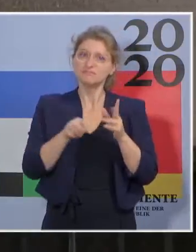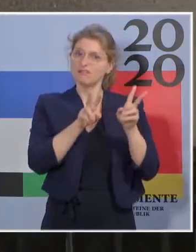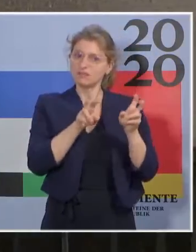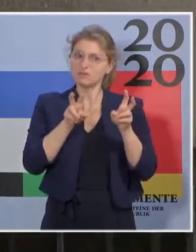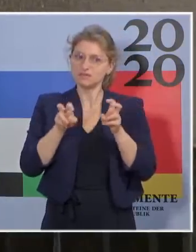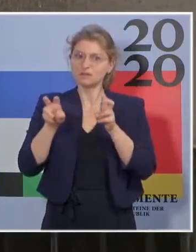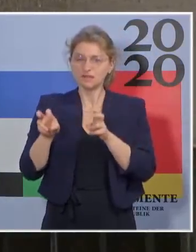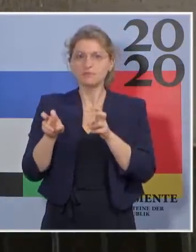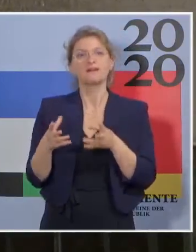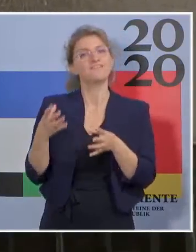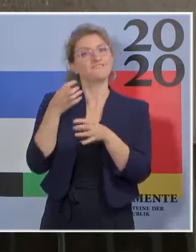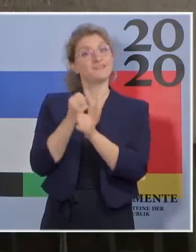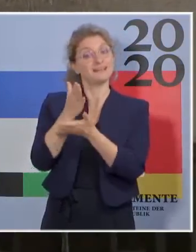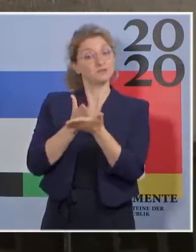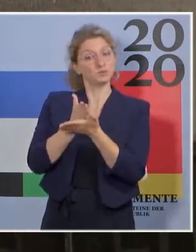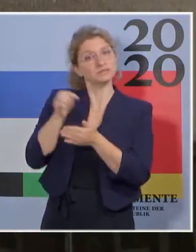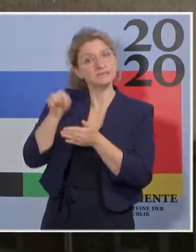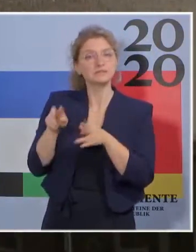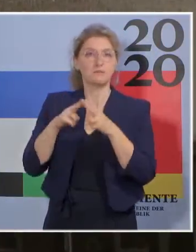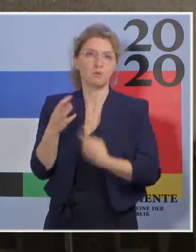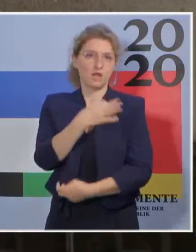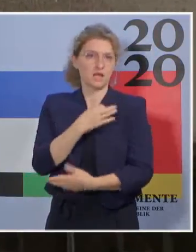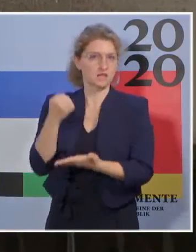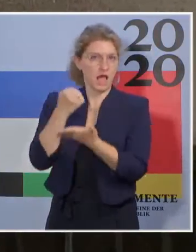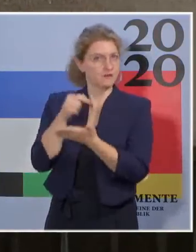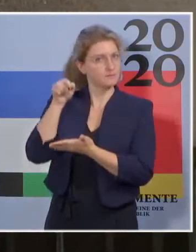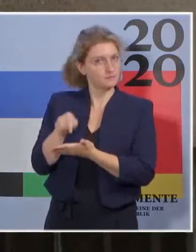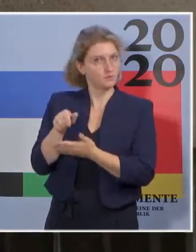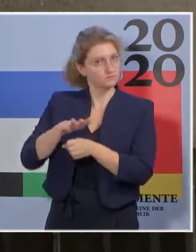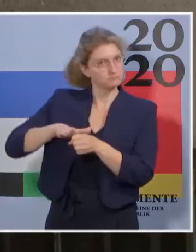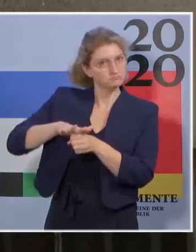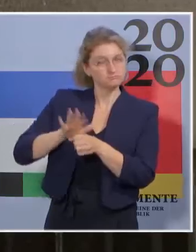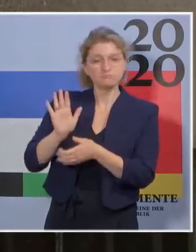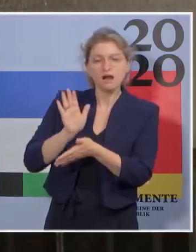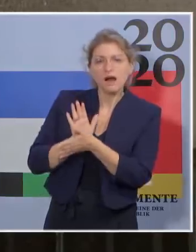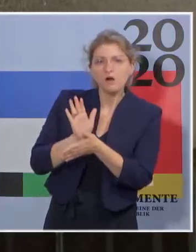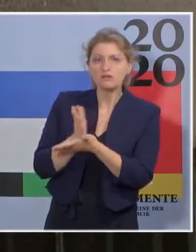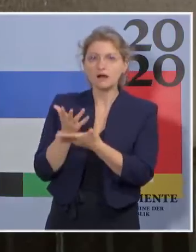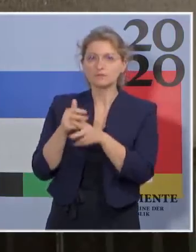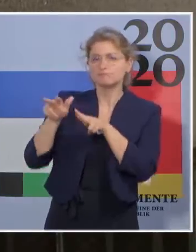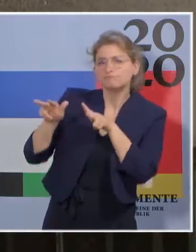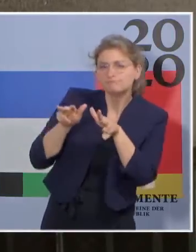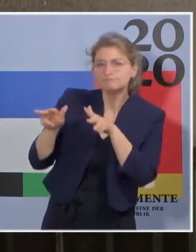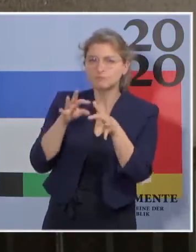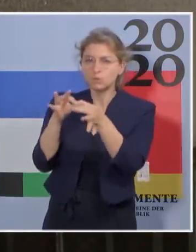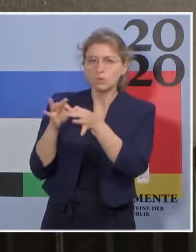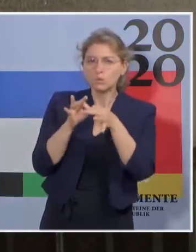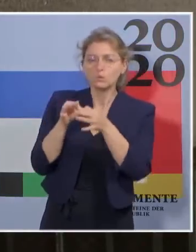den Verfassungsdienst, der im Bundeskanzleramt angesiedelt ist. Seine Aufgaben sind logistischer Natur, er ist aber